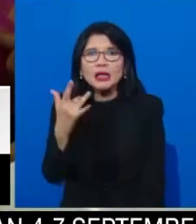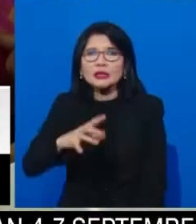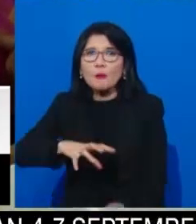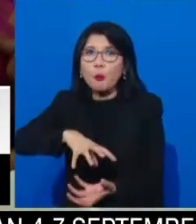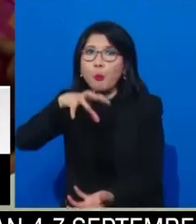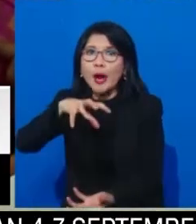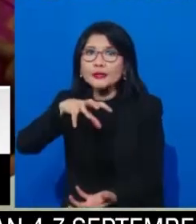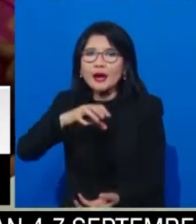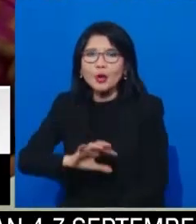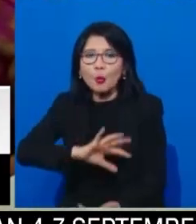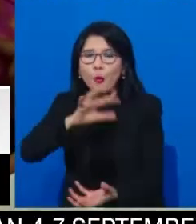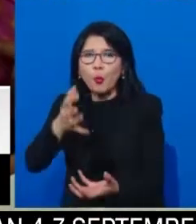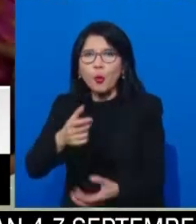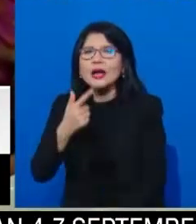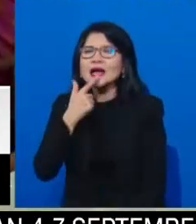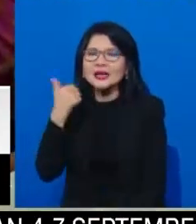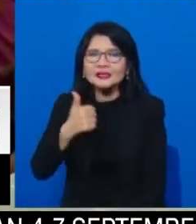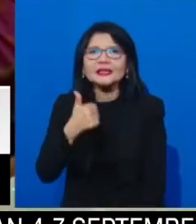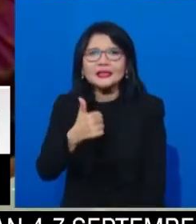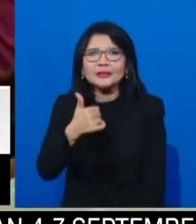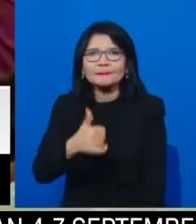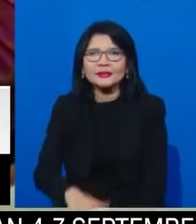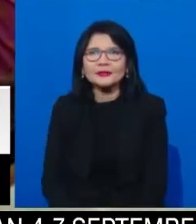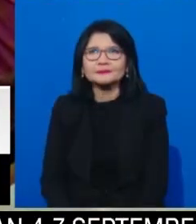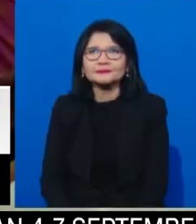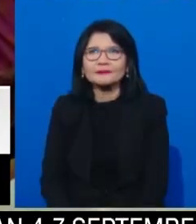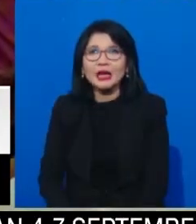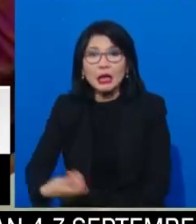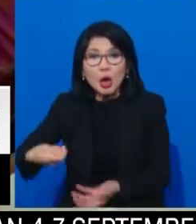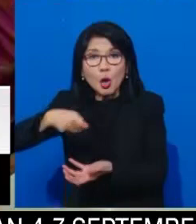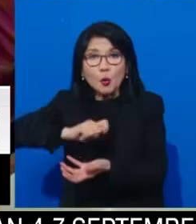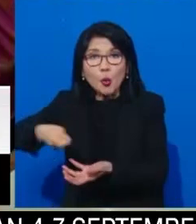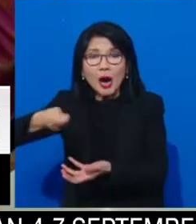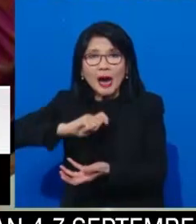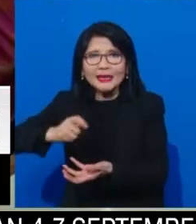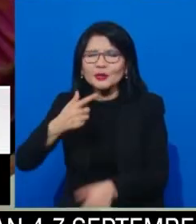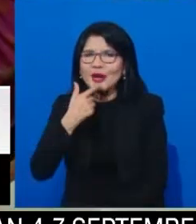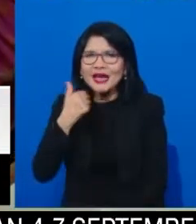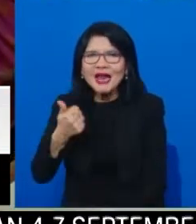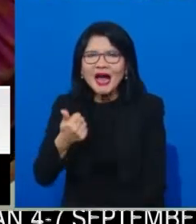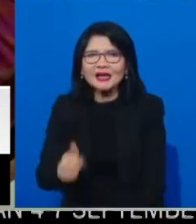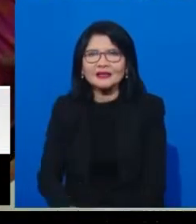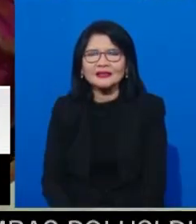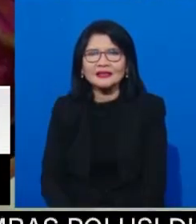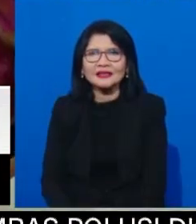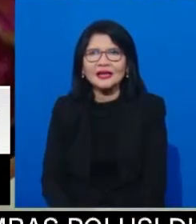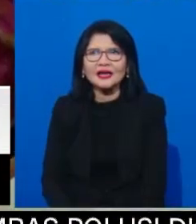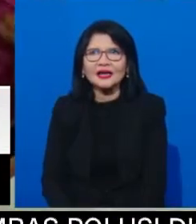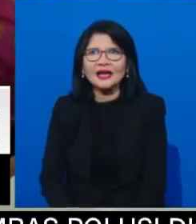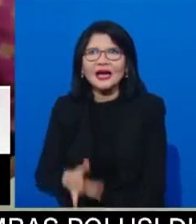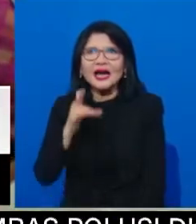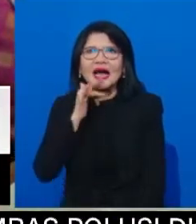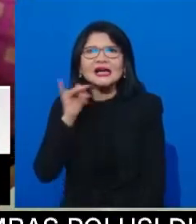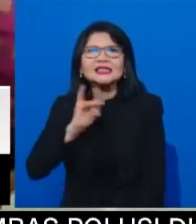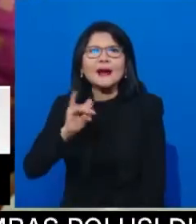dia, rasanya tetap sama, jadi kuahnya tuh enak ya, jadi kayak ada